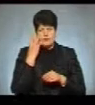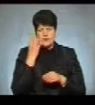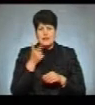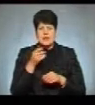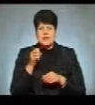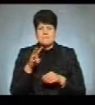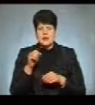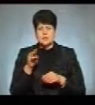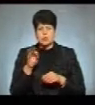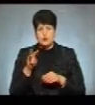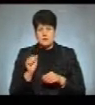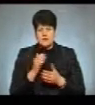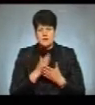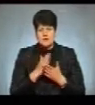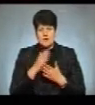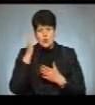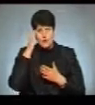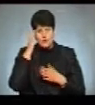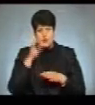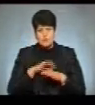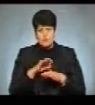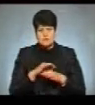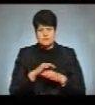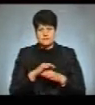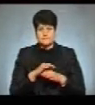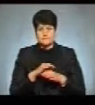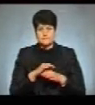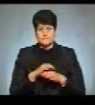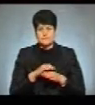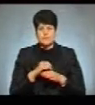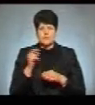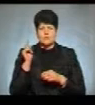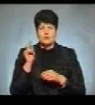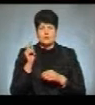гематома, і ще голова болить. У мене там перелом